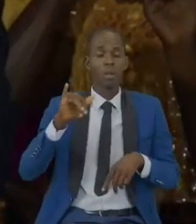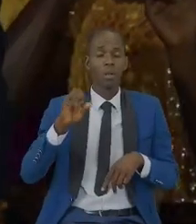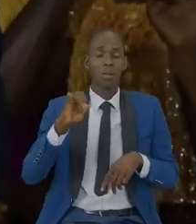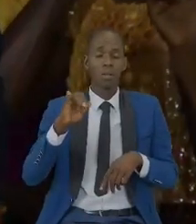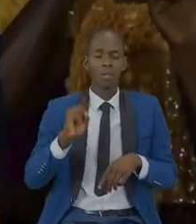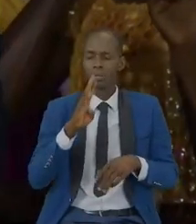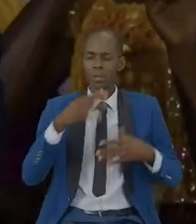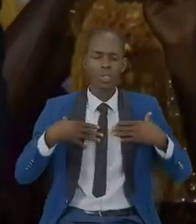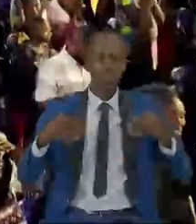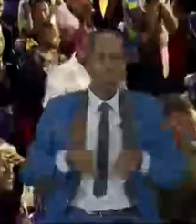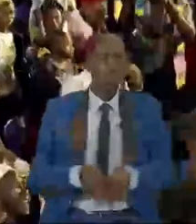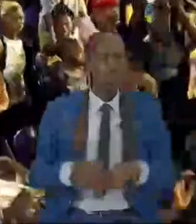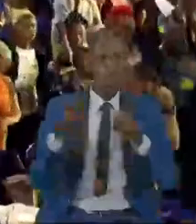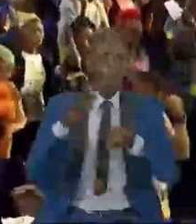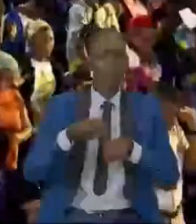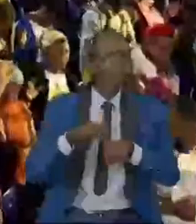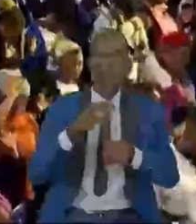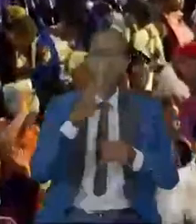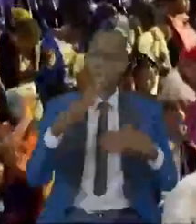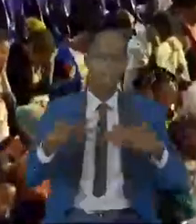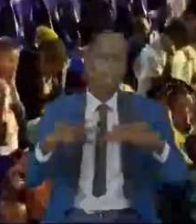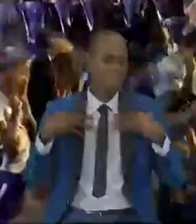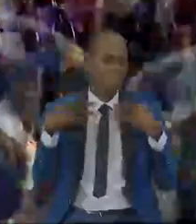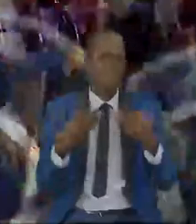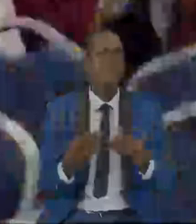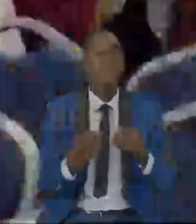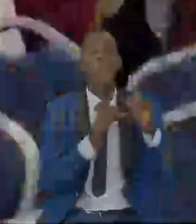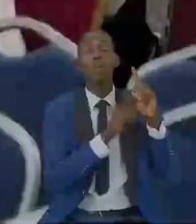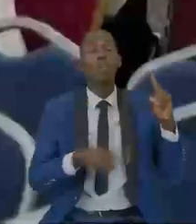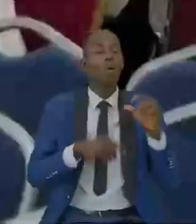guérie. Les os fracturés, soyez guéris.